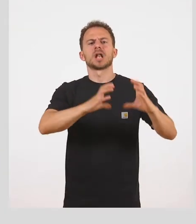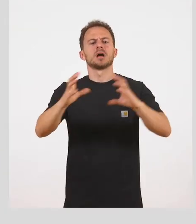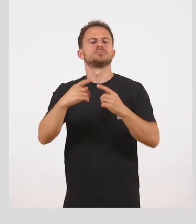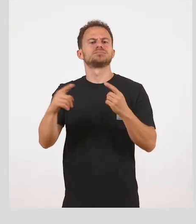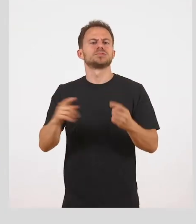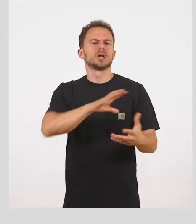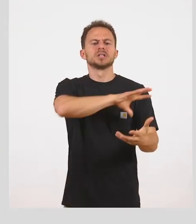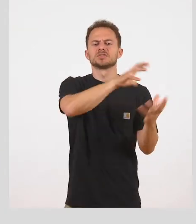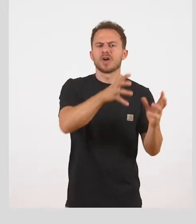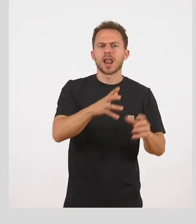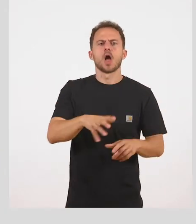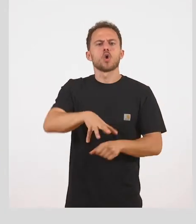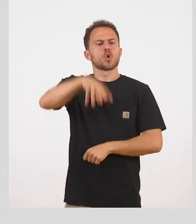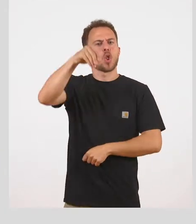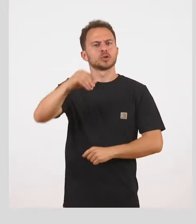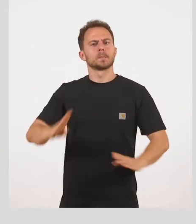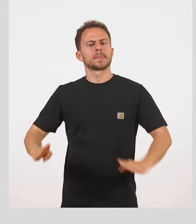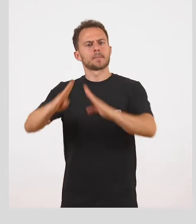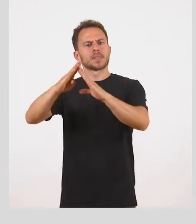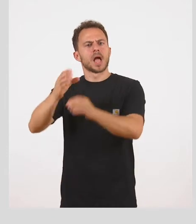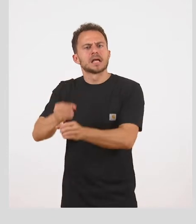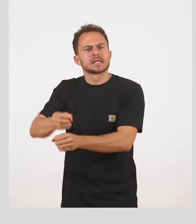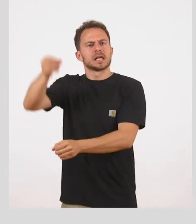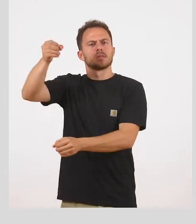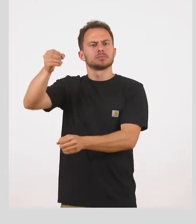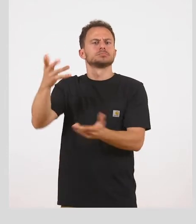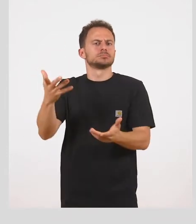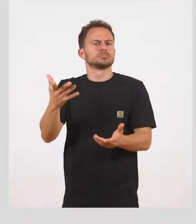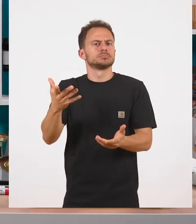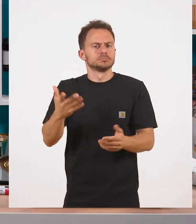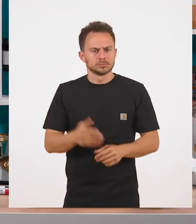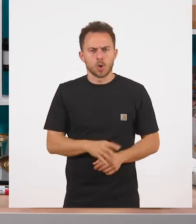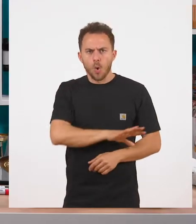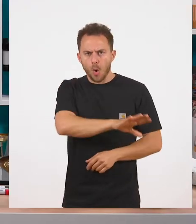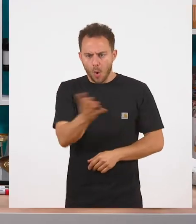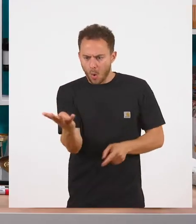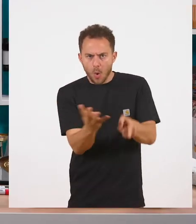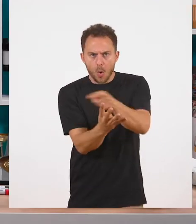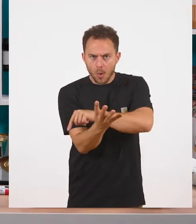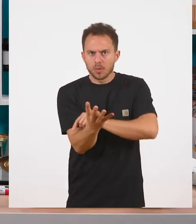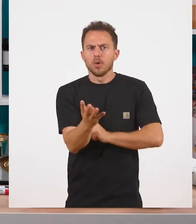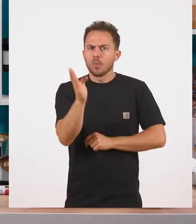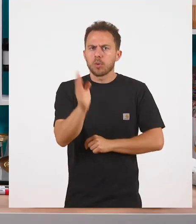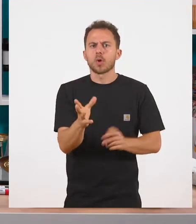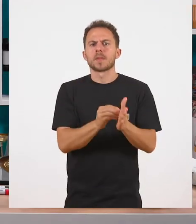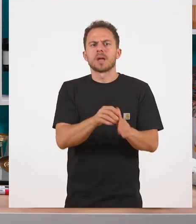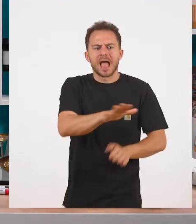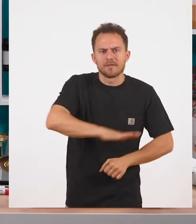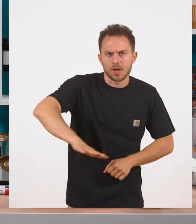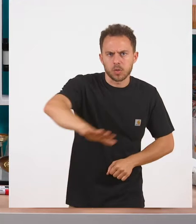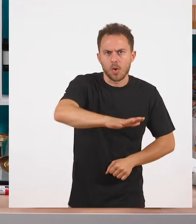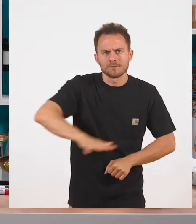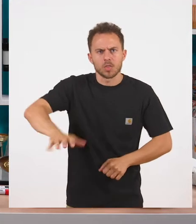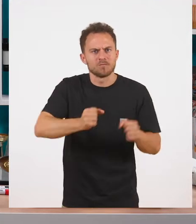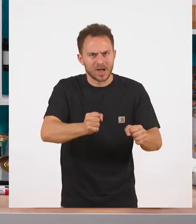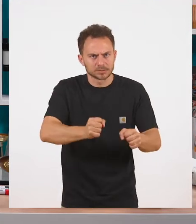με γνωστό σχήμα, όπως είναι η σφαίρα, ο κόνος, η πυραμίδα, ο κύλινδρος. Μπορεί να πάρω τα γεωμετρικά σχήματα, να υπολογίσω το εμβαδόν τους